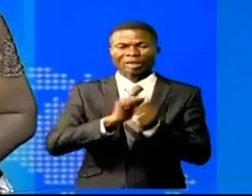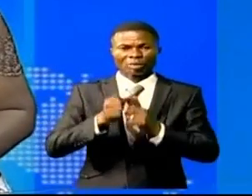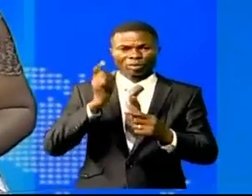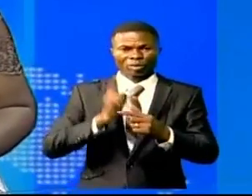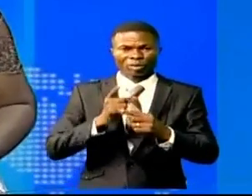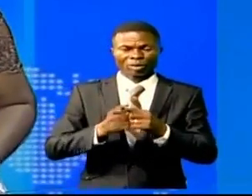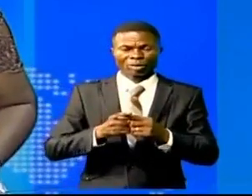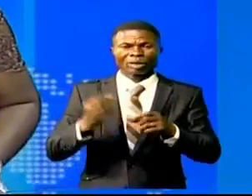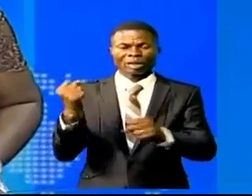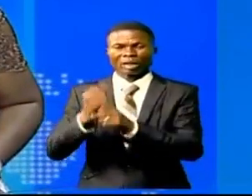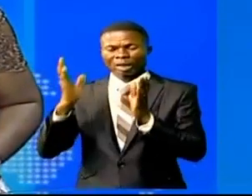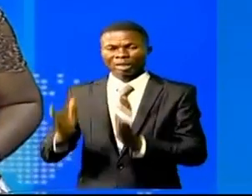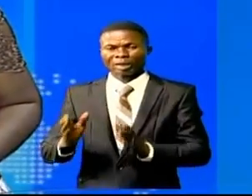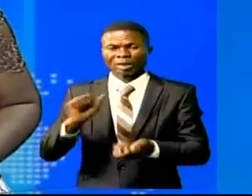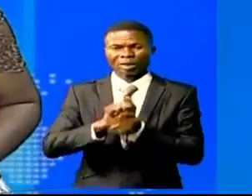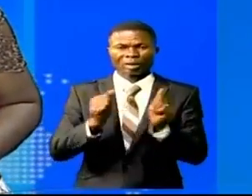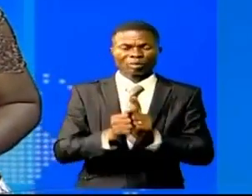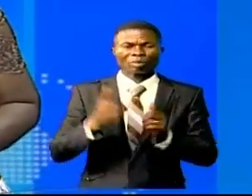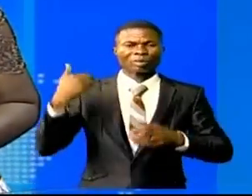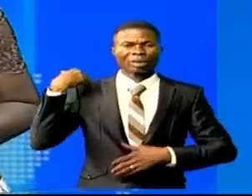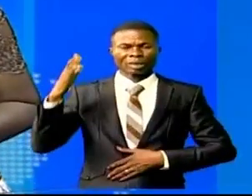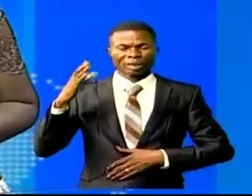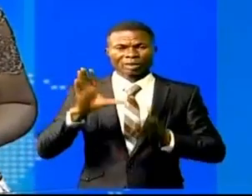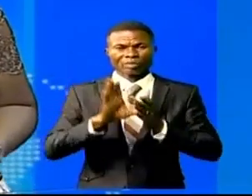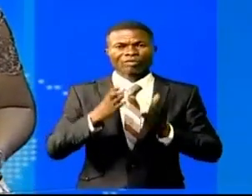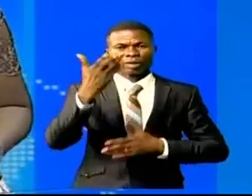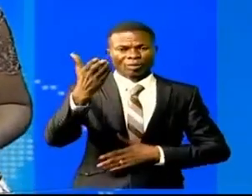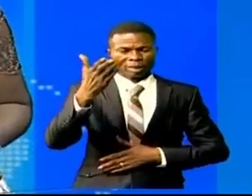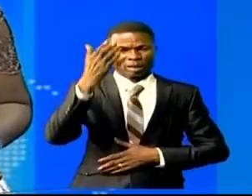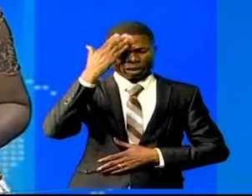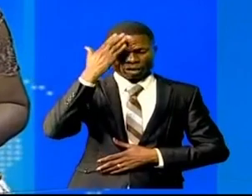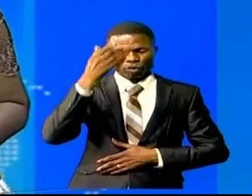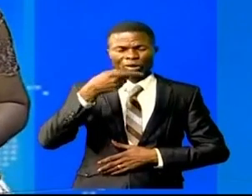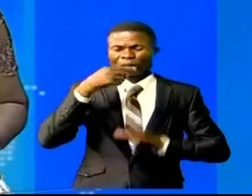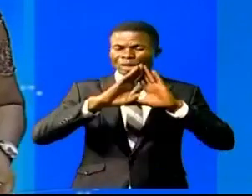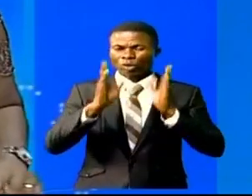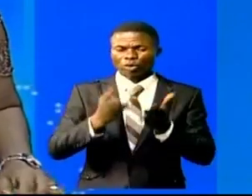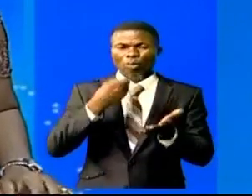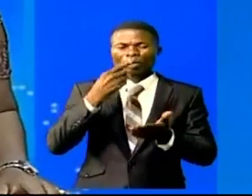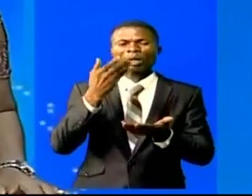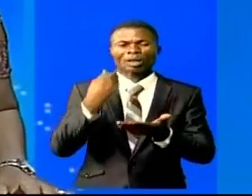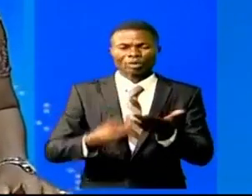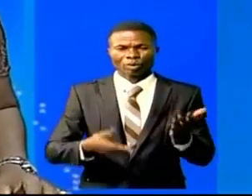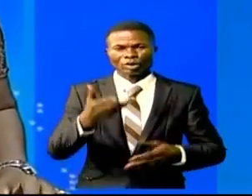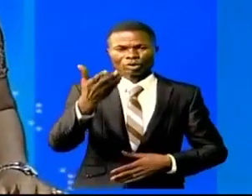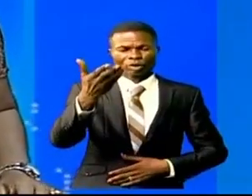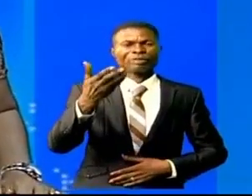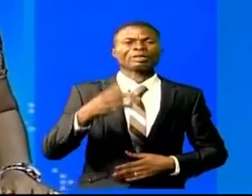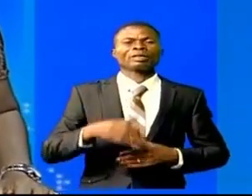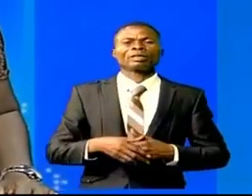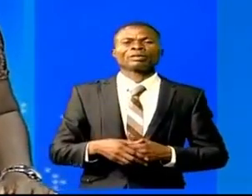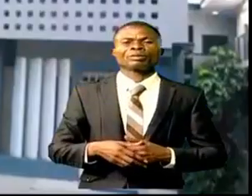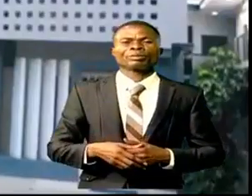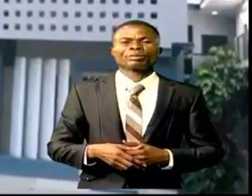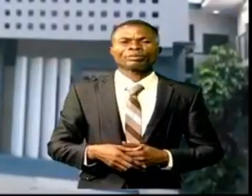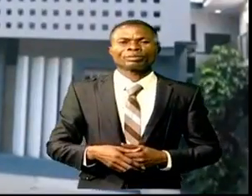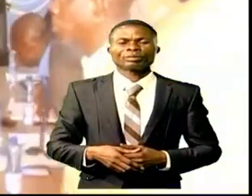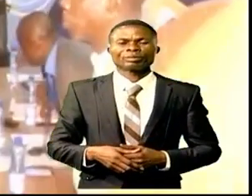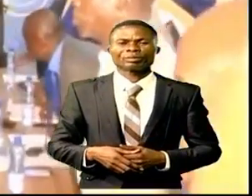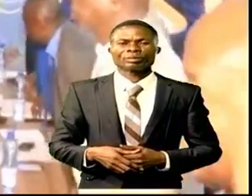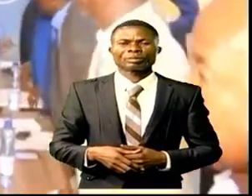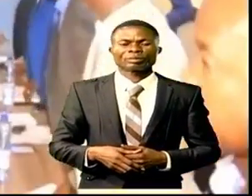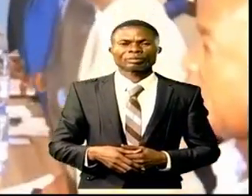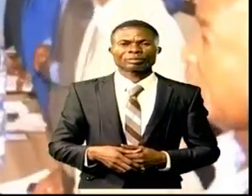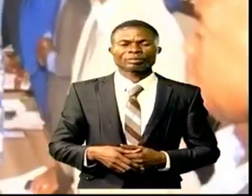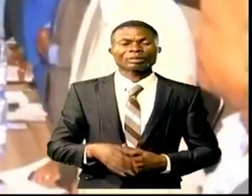les agents du secteur public. Iverson Kabwaba pour plus de réponses, de détails dans ce reportage. Dans de